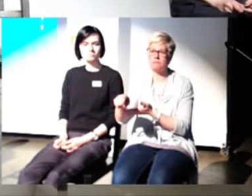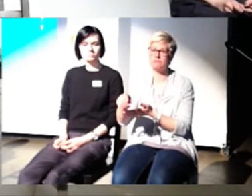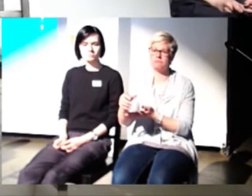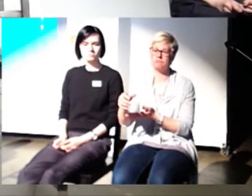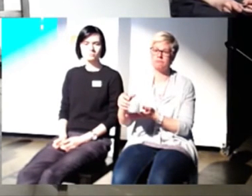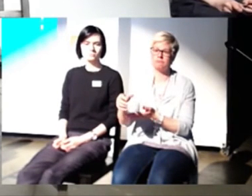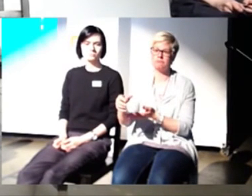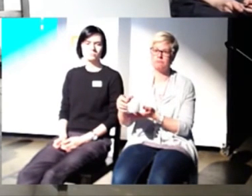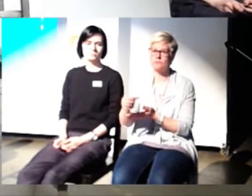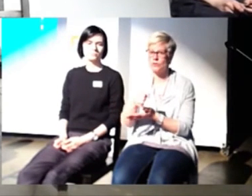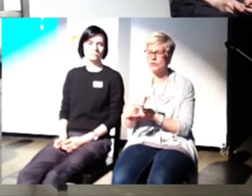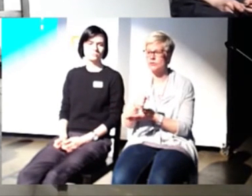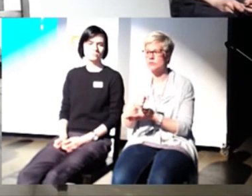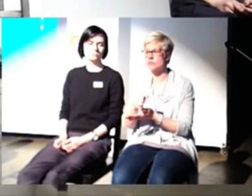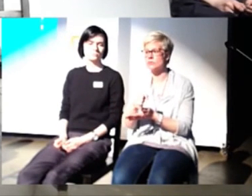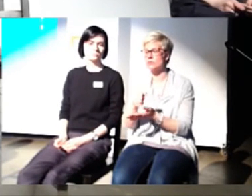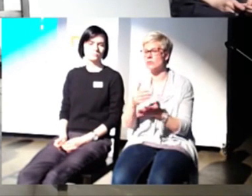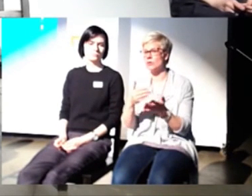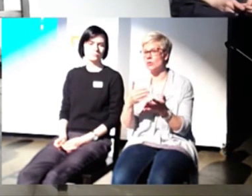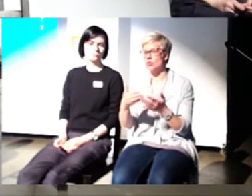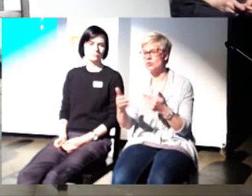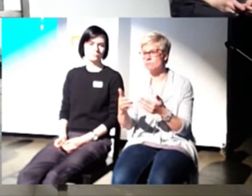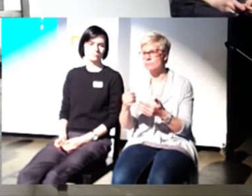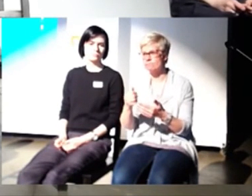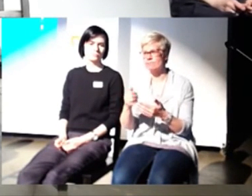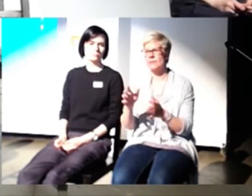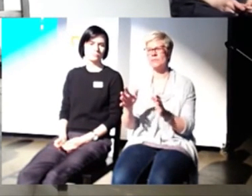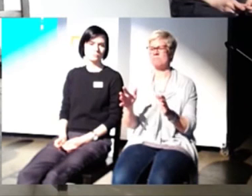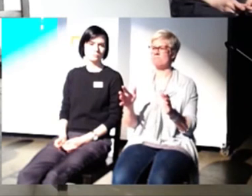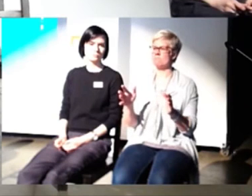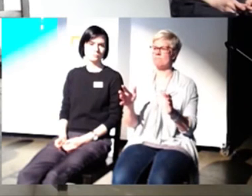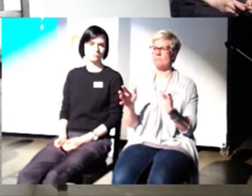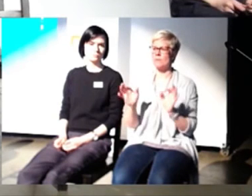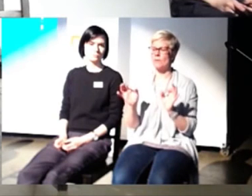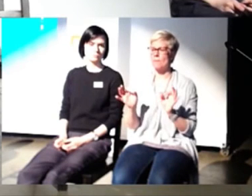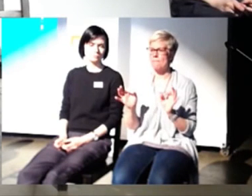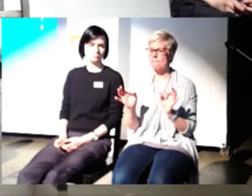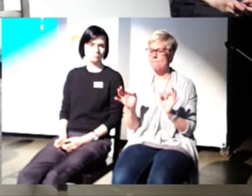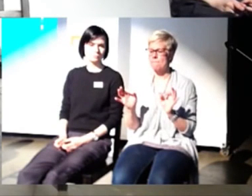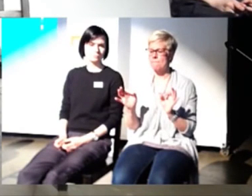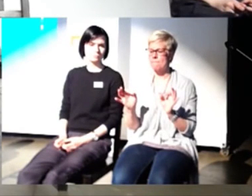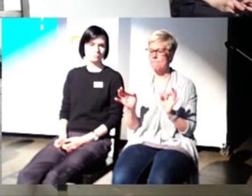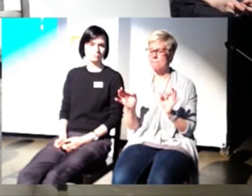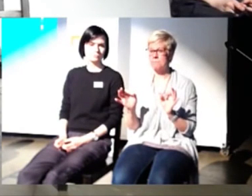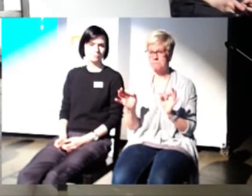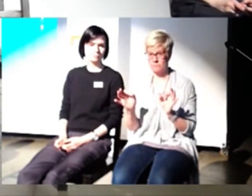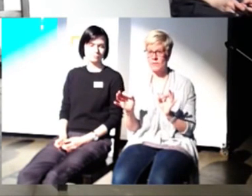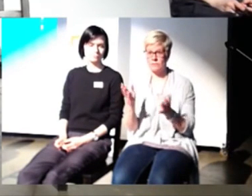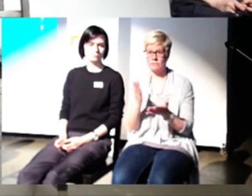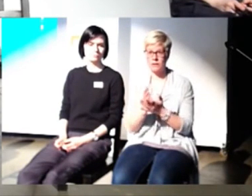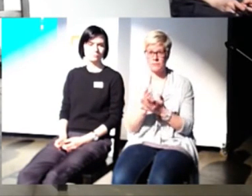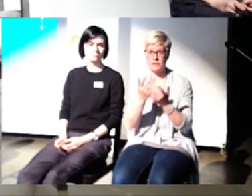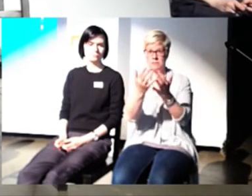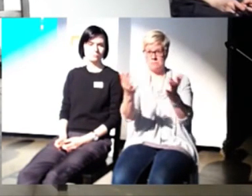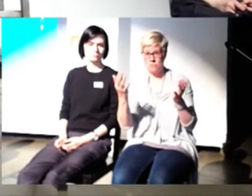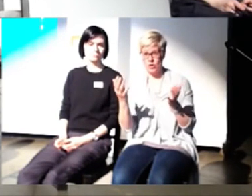mutta siinä on ehkä semmoinen kuvio, missä monikin voisi laittaa kortensa kekoon jollain tavalla